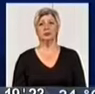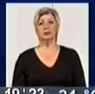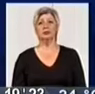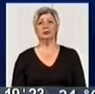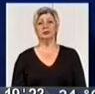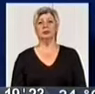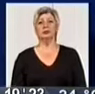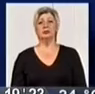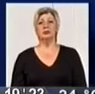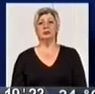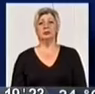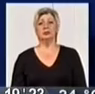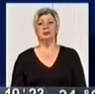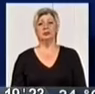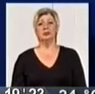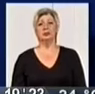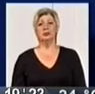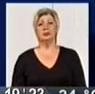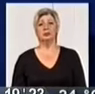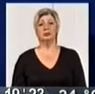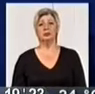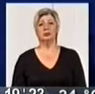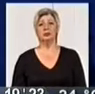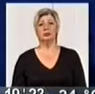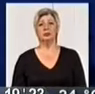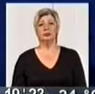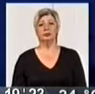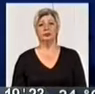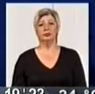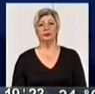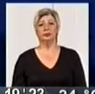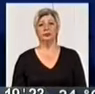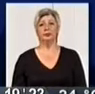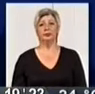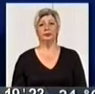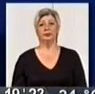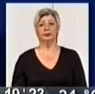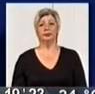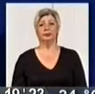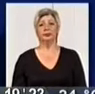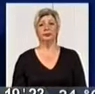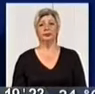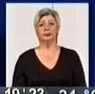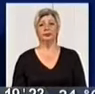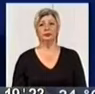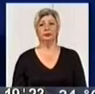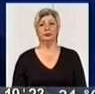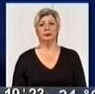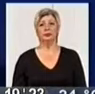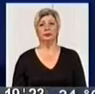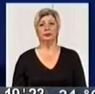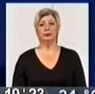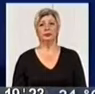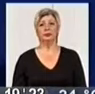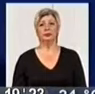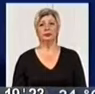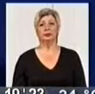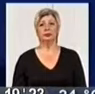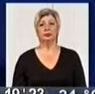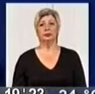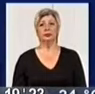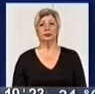Одеса, «Артек», «Лісовий» Київська область, путівки, в які надходять від Мінсоцполітики України. На проведення